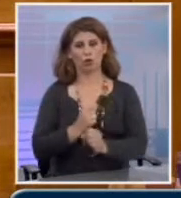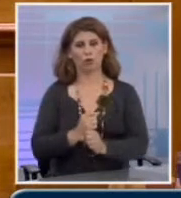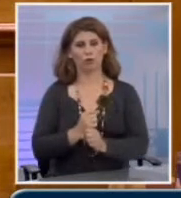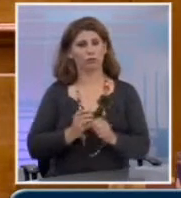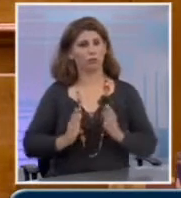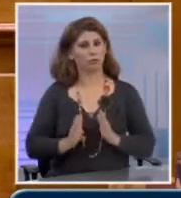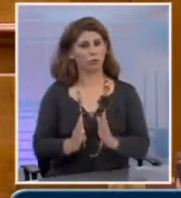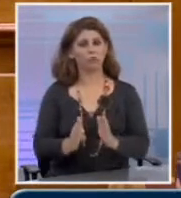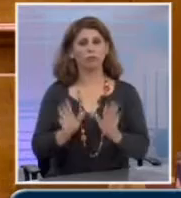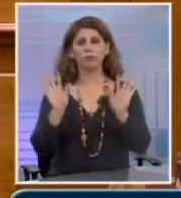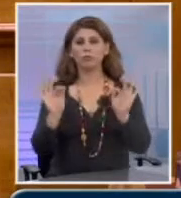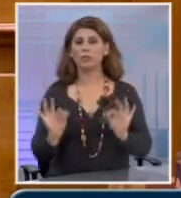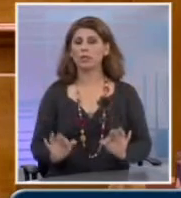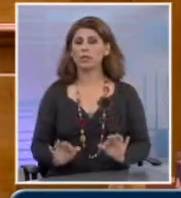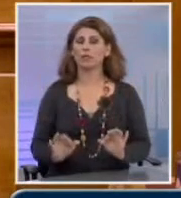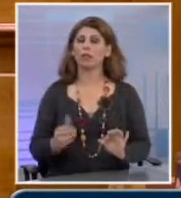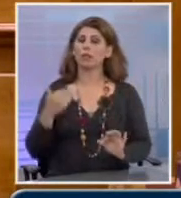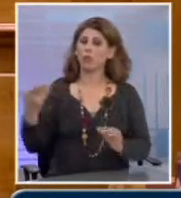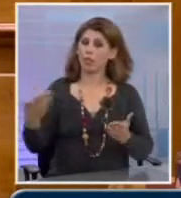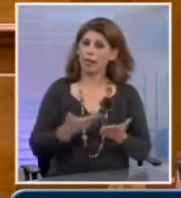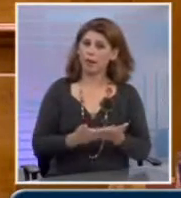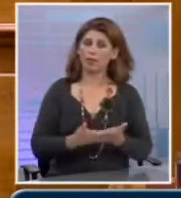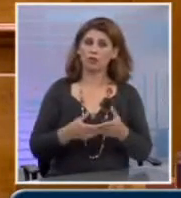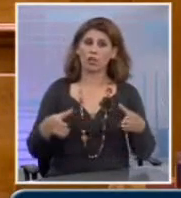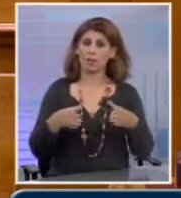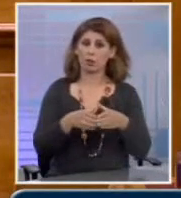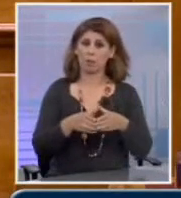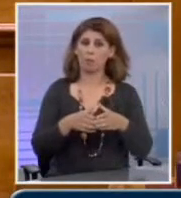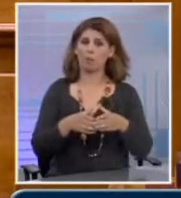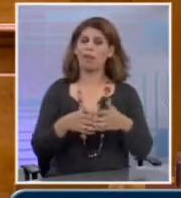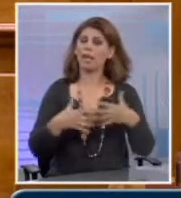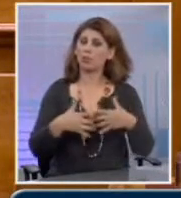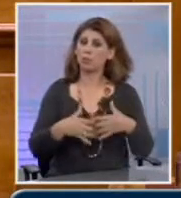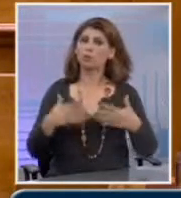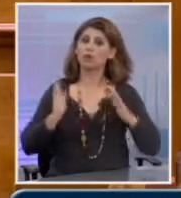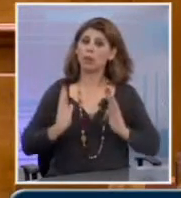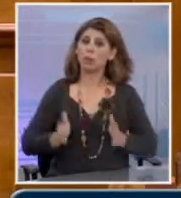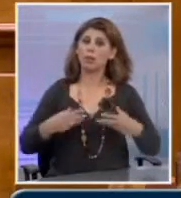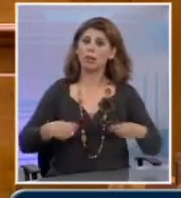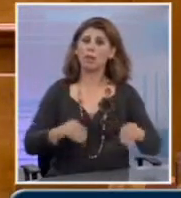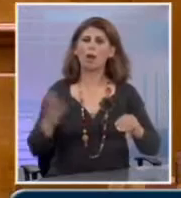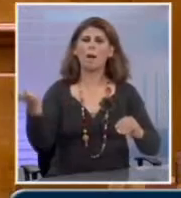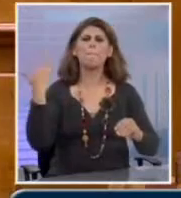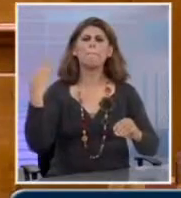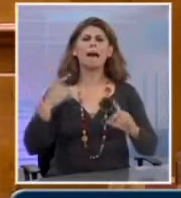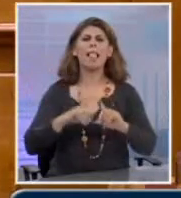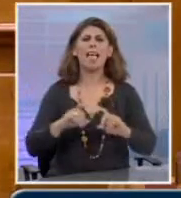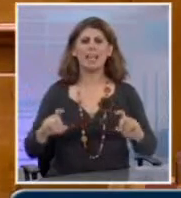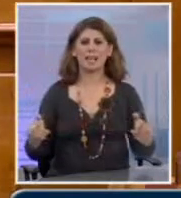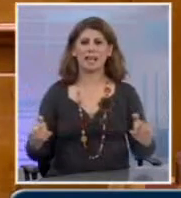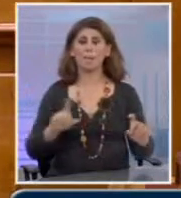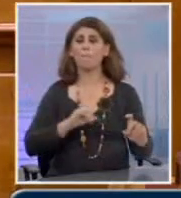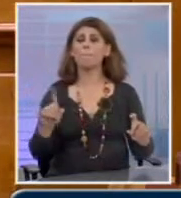Προχωράμε σε ρύθμιση που θα έρθει ώστε η Επιτροπή Εξοπλισμών να μπορεί να πουλά παλιά υλικά